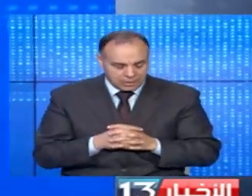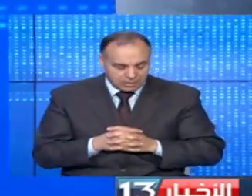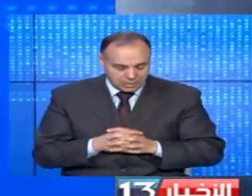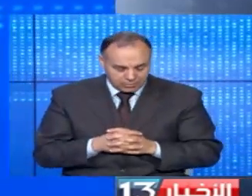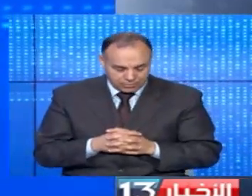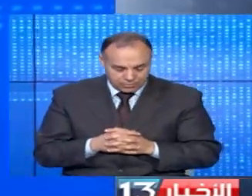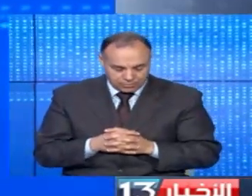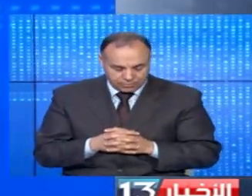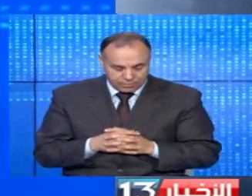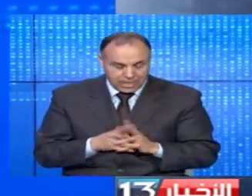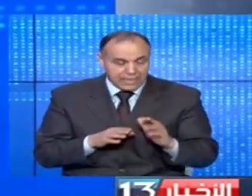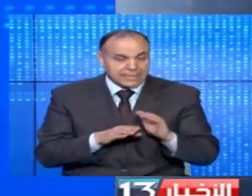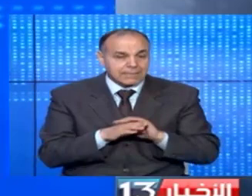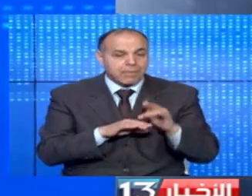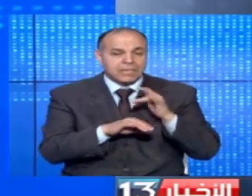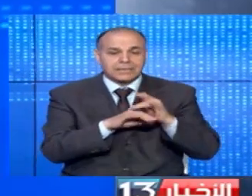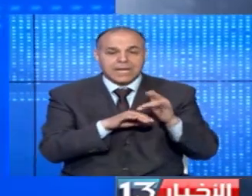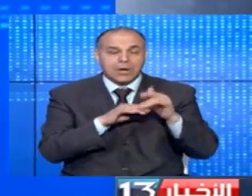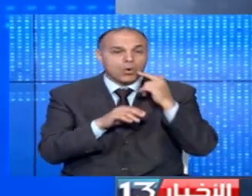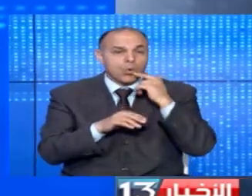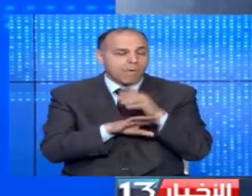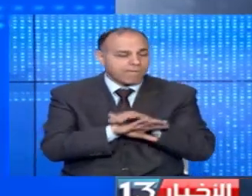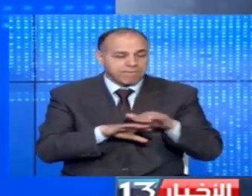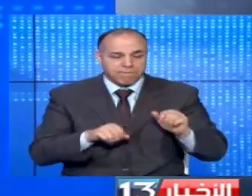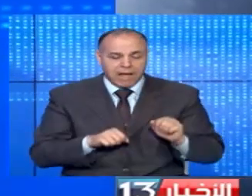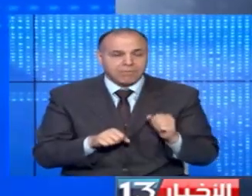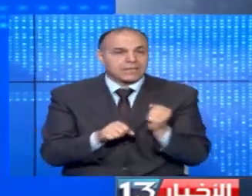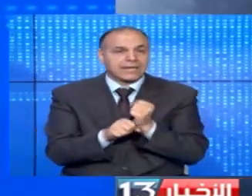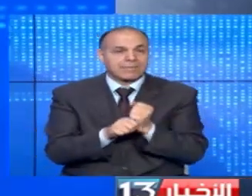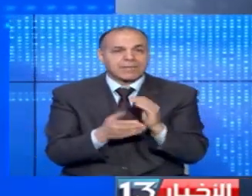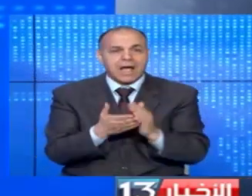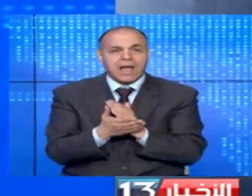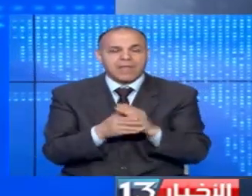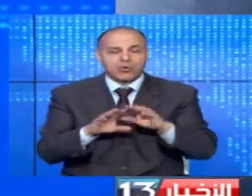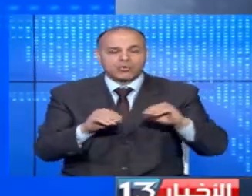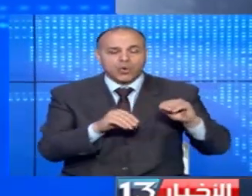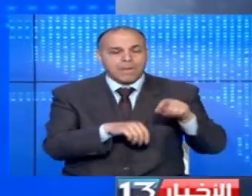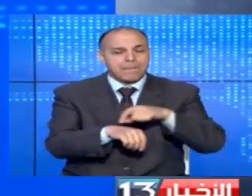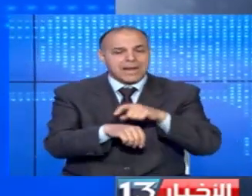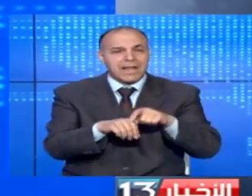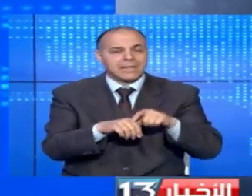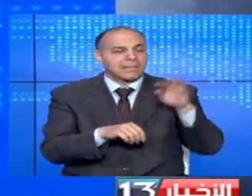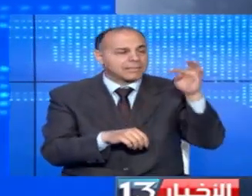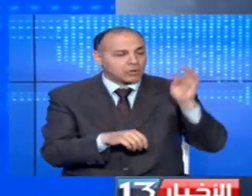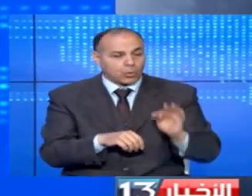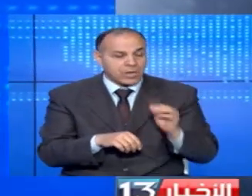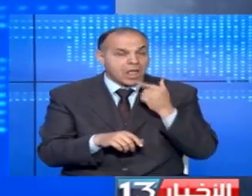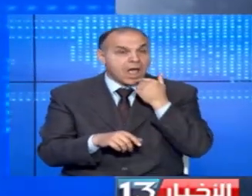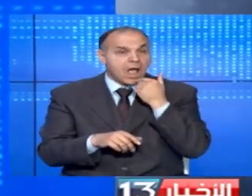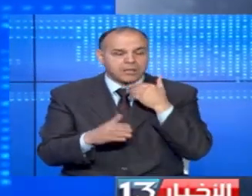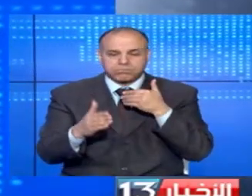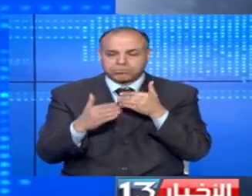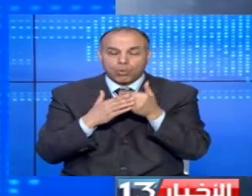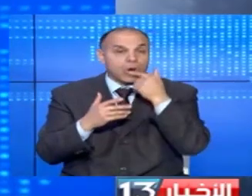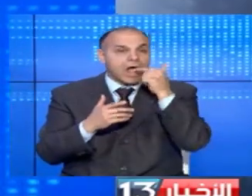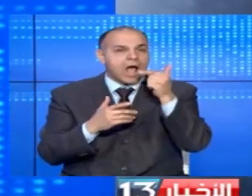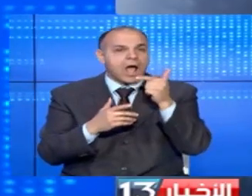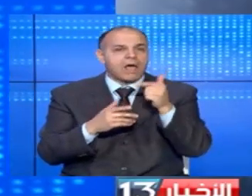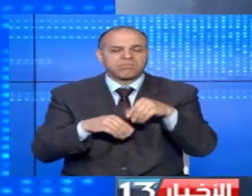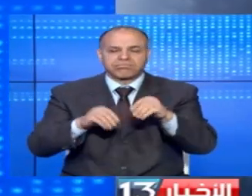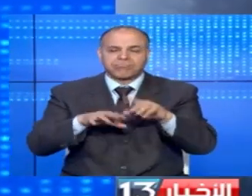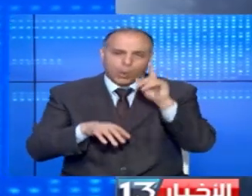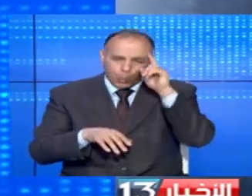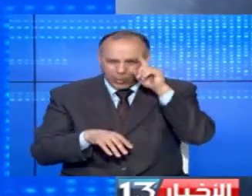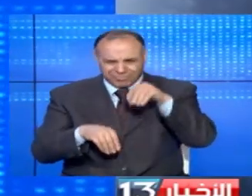سبب تاخر الانتهائيه من اشارت هياه سوق البلديه بتطوير وتواصل ظاهره الانتصاب